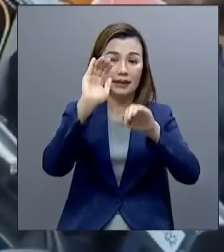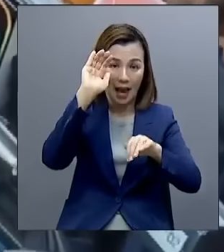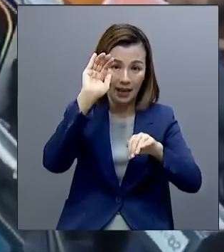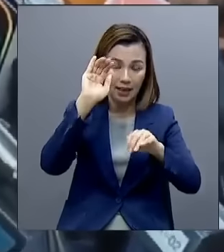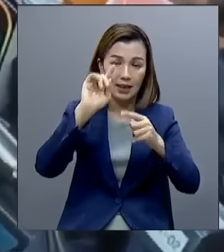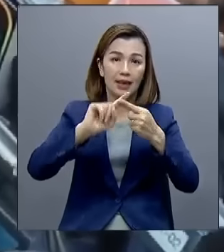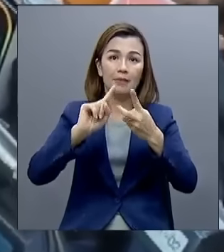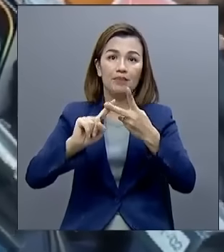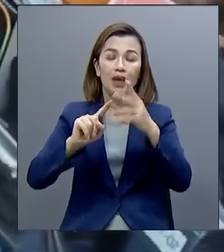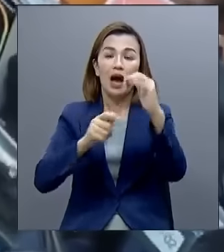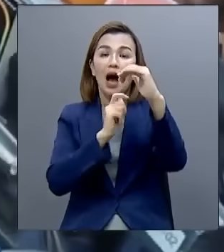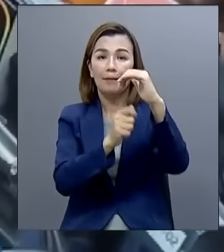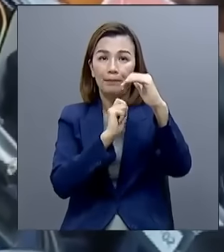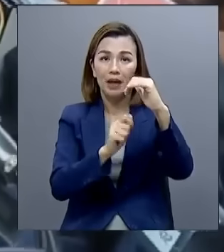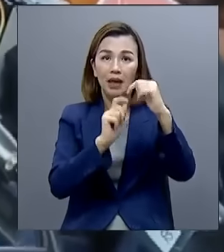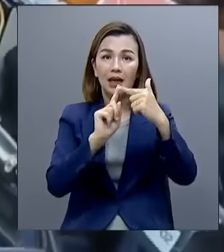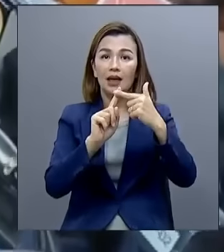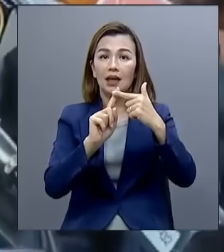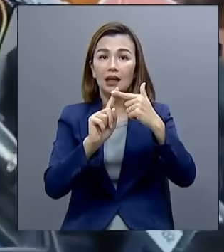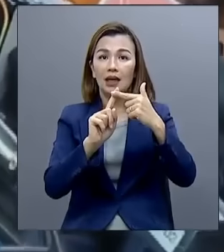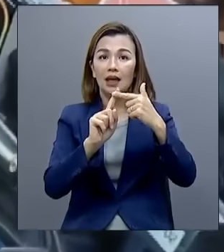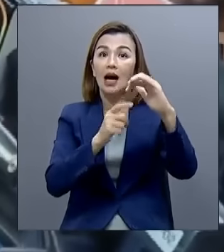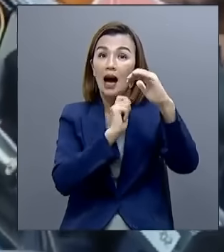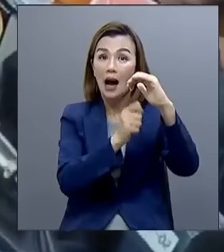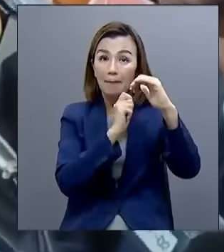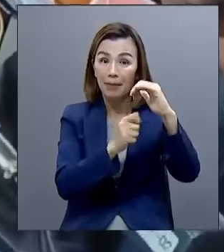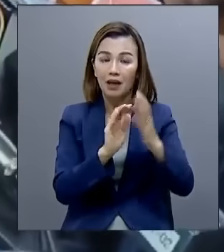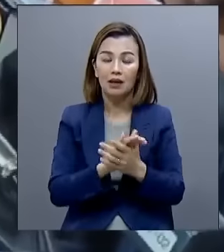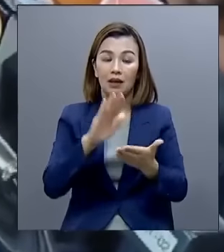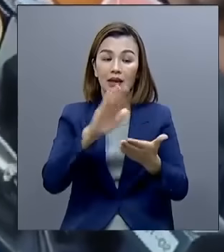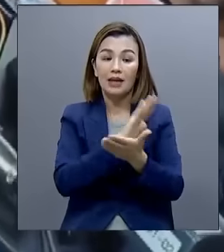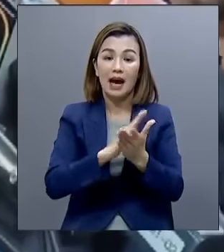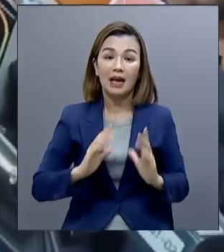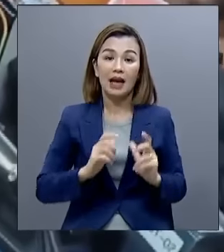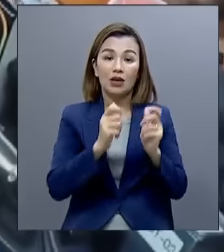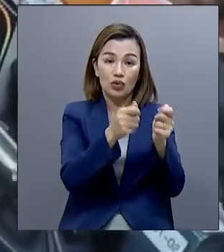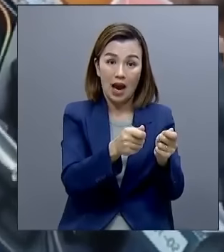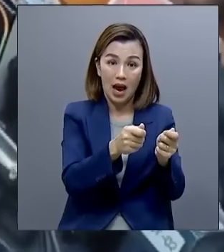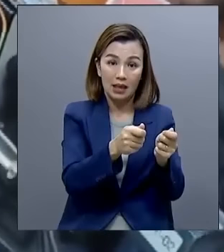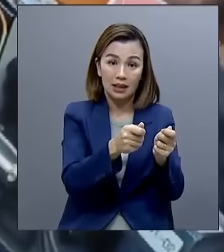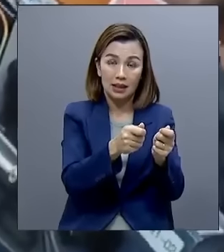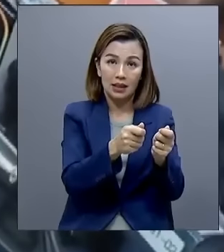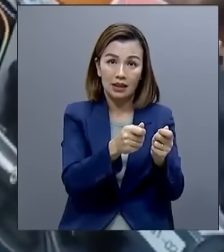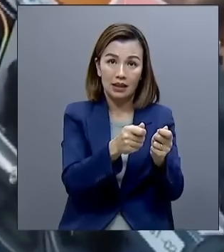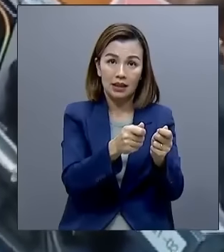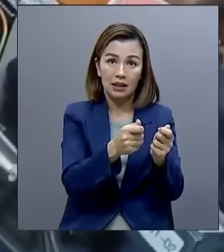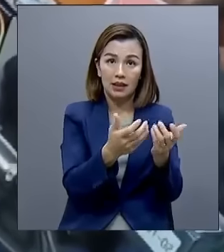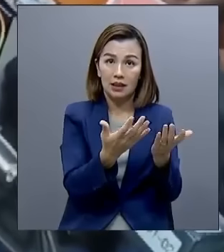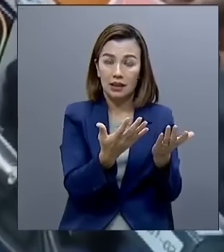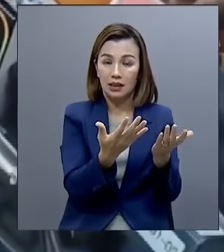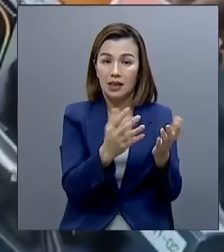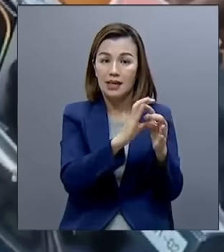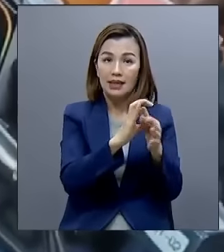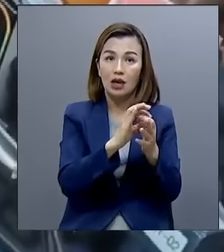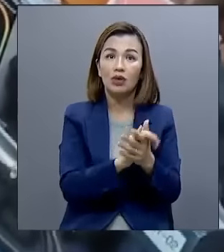ออำเภอเนี่ยออกอนุญาตในเรื่องของการเก็บ